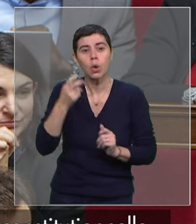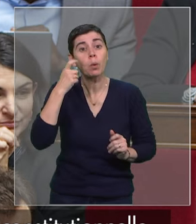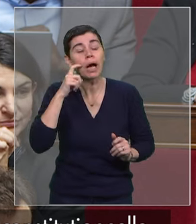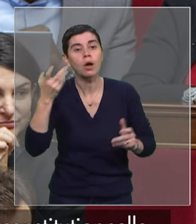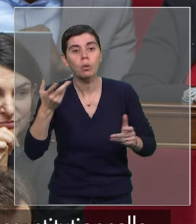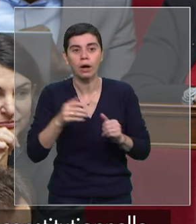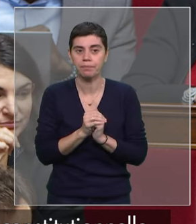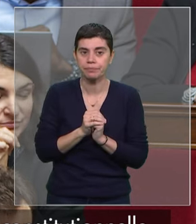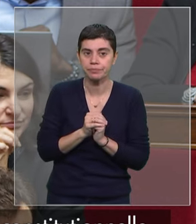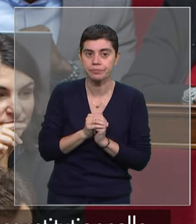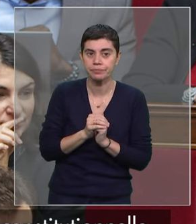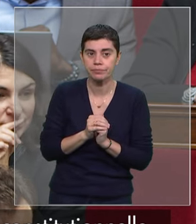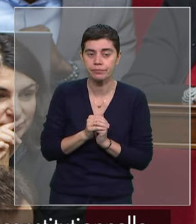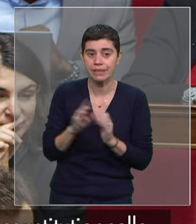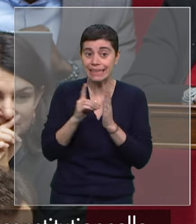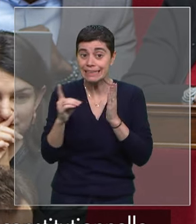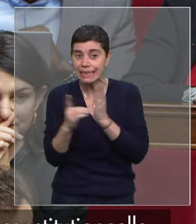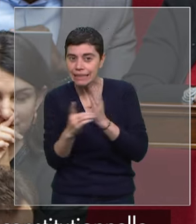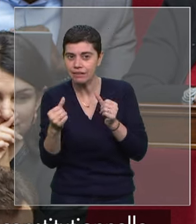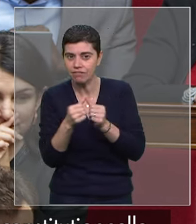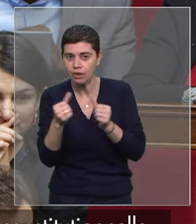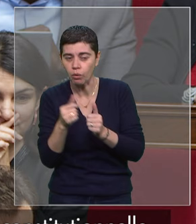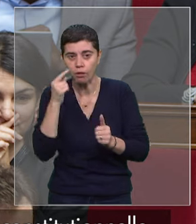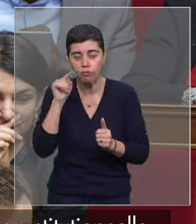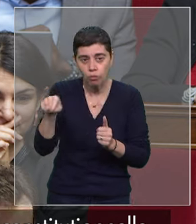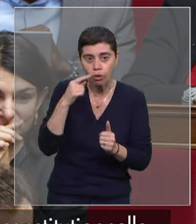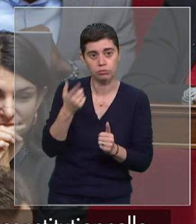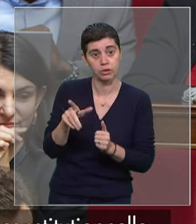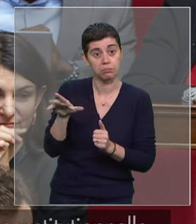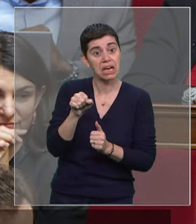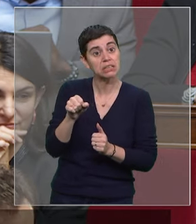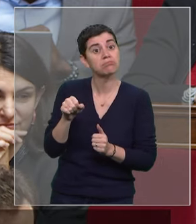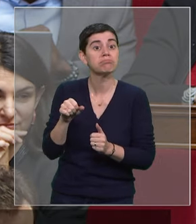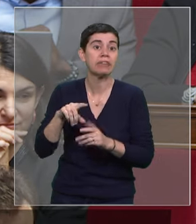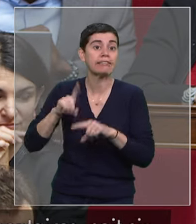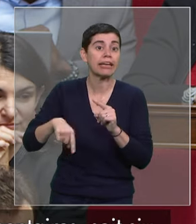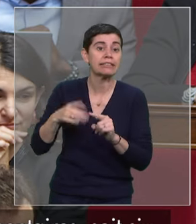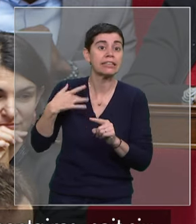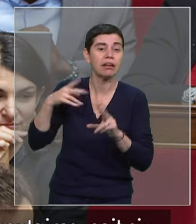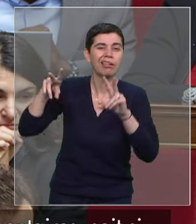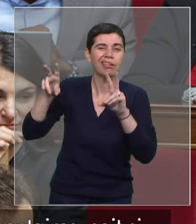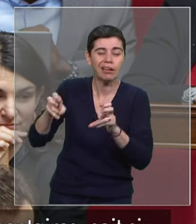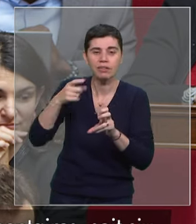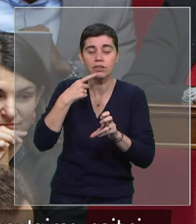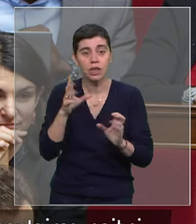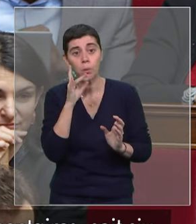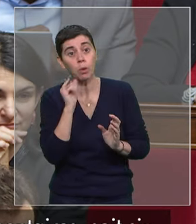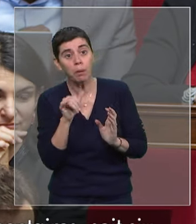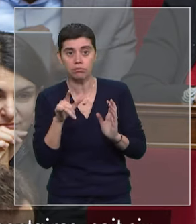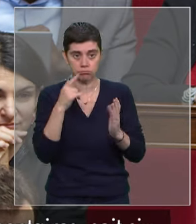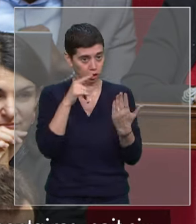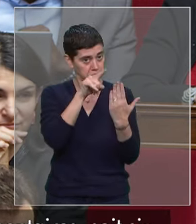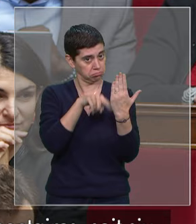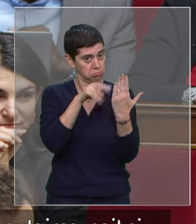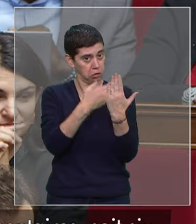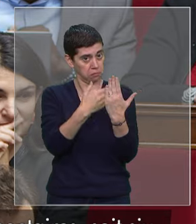« l'élément matériel des délits de prise illégale d'intérêt visé à la prévention apparaît établi à l'égard du prévenu,